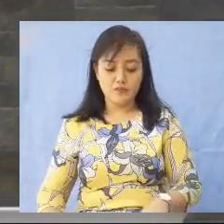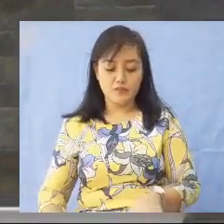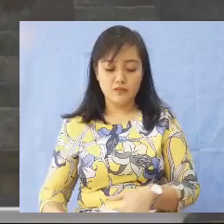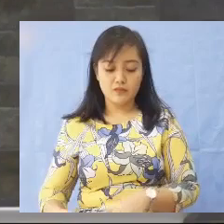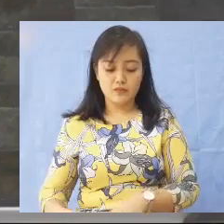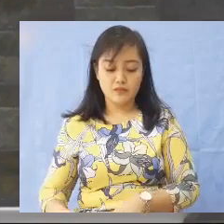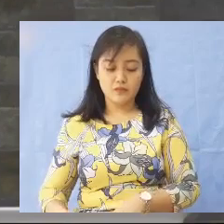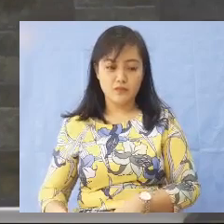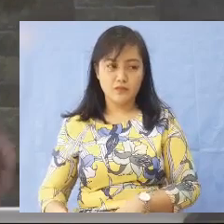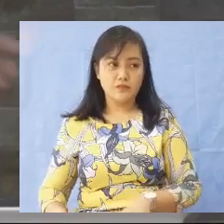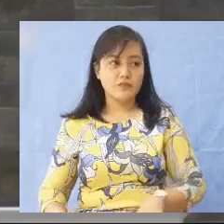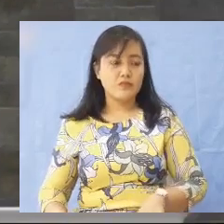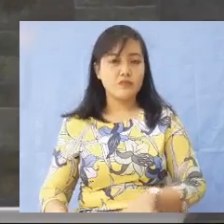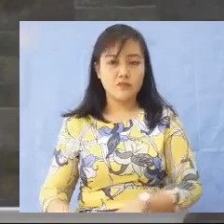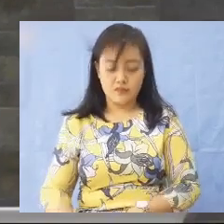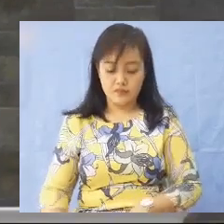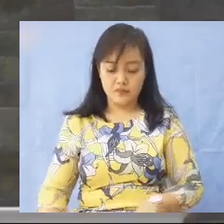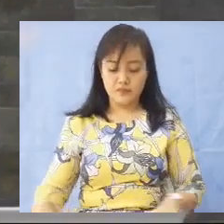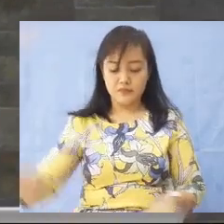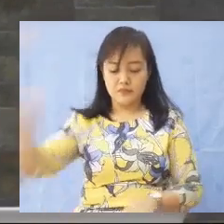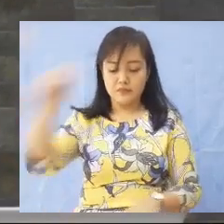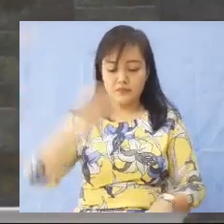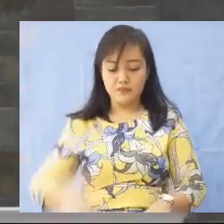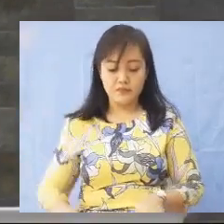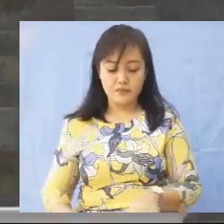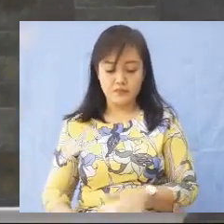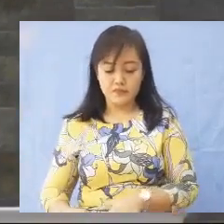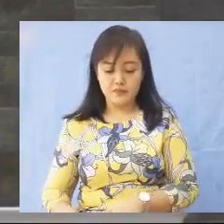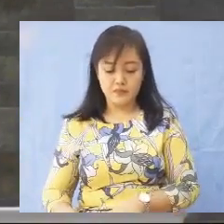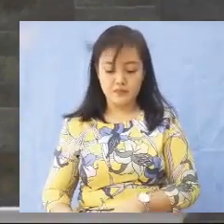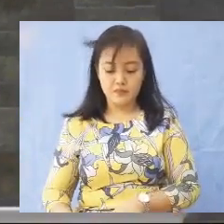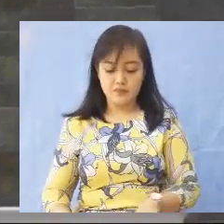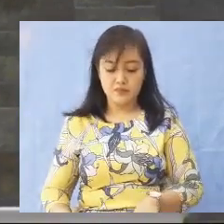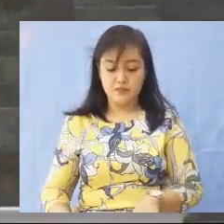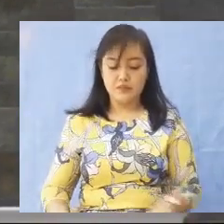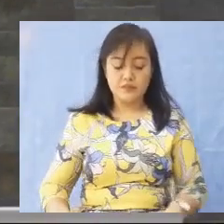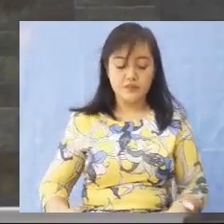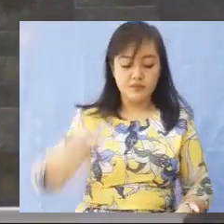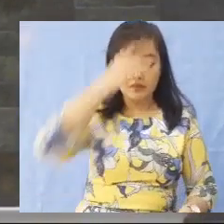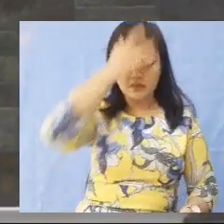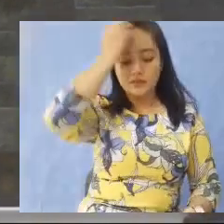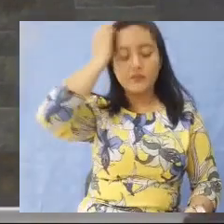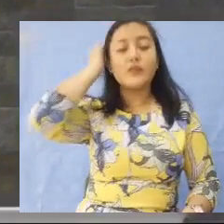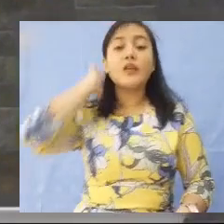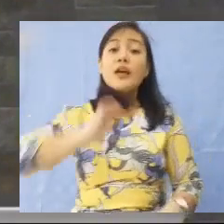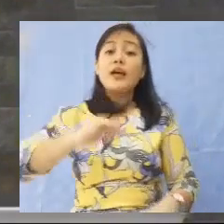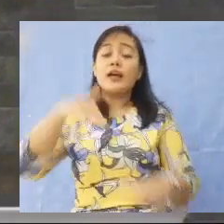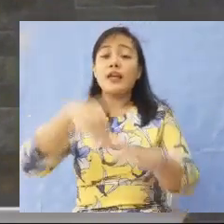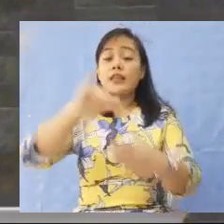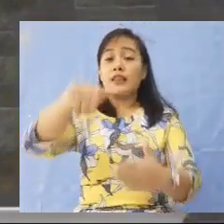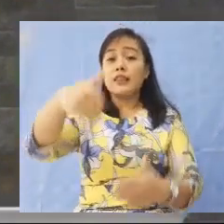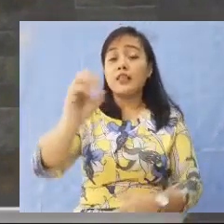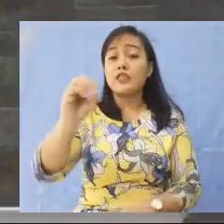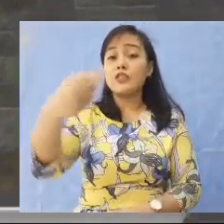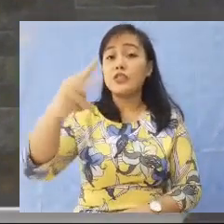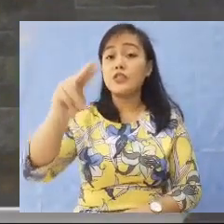Okay, so sa account po na ito, sa binasa natin sa John chapter 7, meron pong naganap